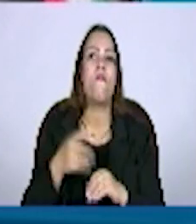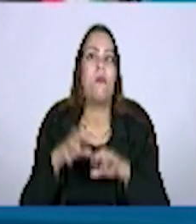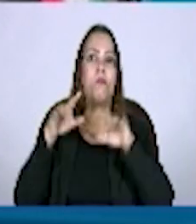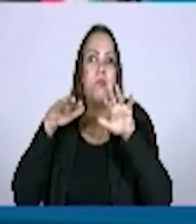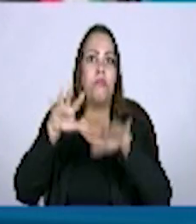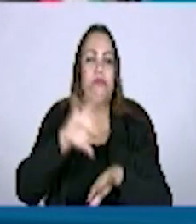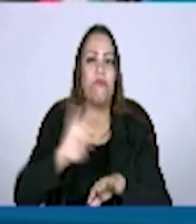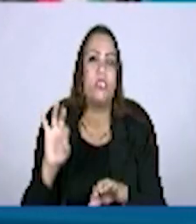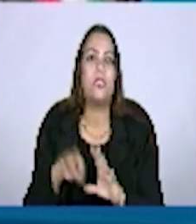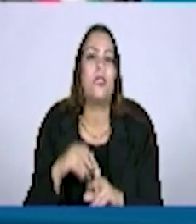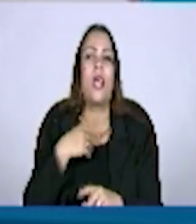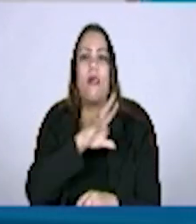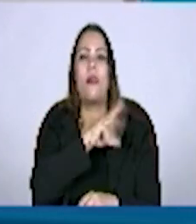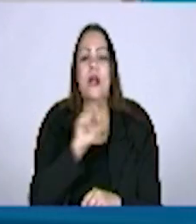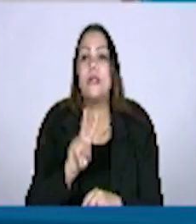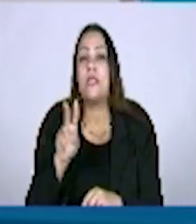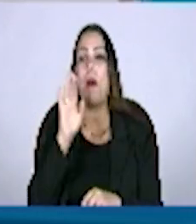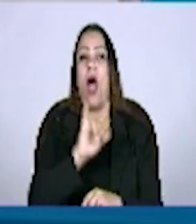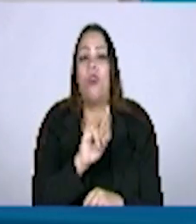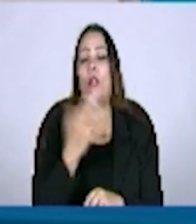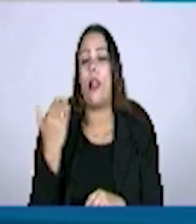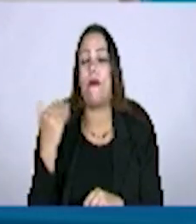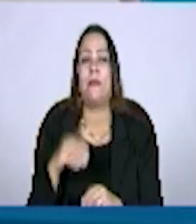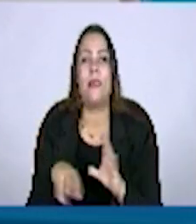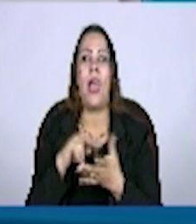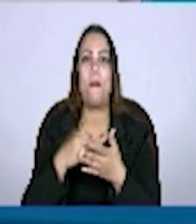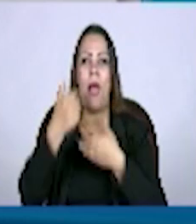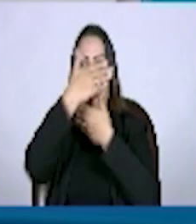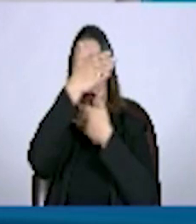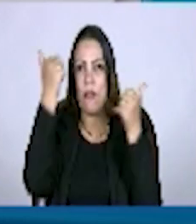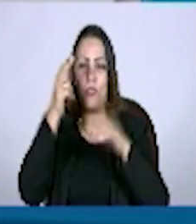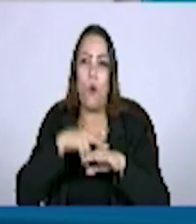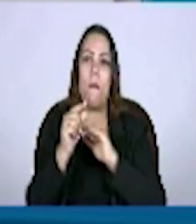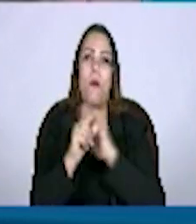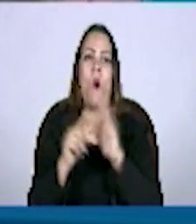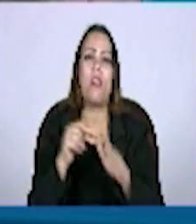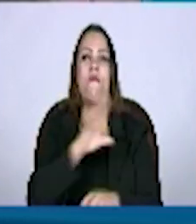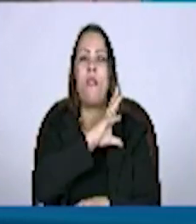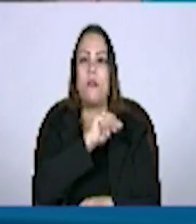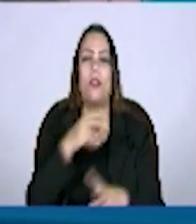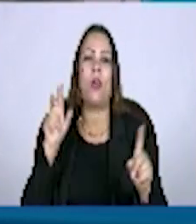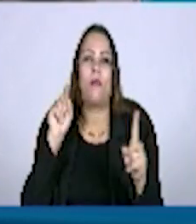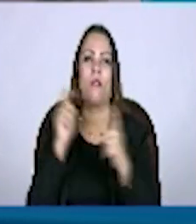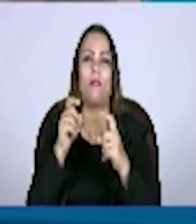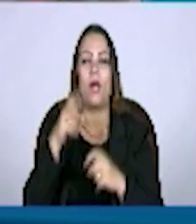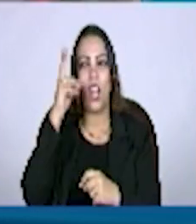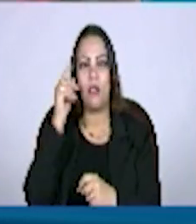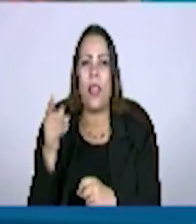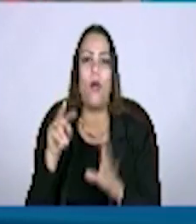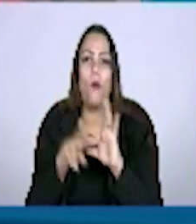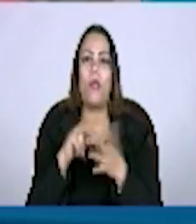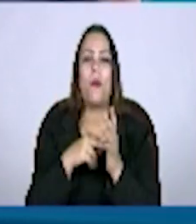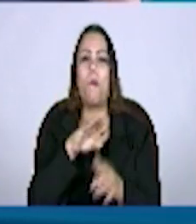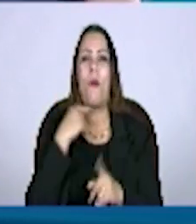الاقصى اللي بدا في 7 اكتوبر الماضي اللي قامت به حماس وفصائل فلسطينيه اخرى ضد اسرائيل وده اللي